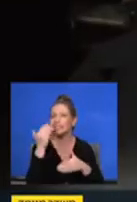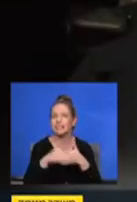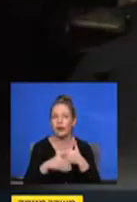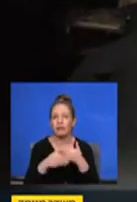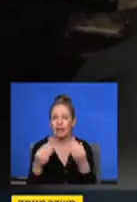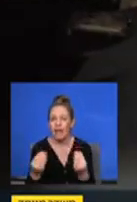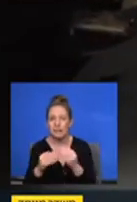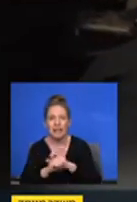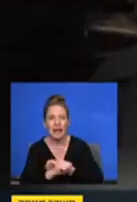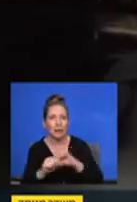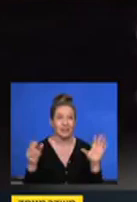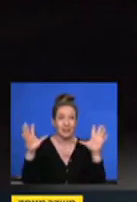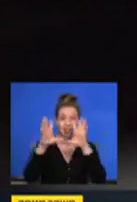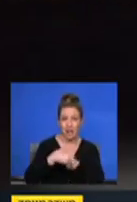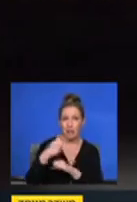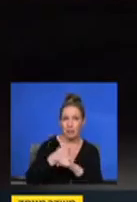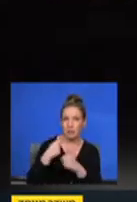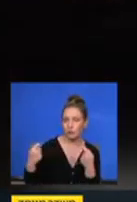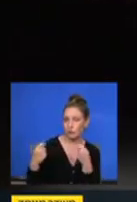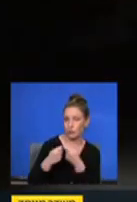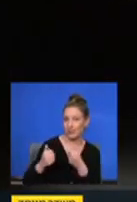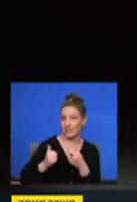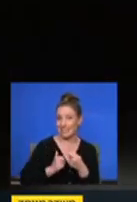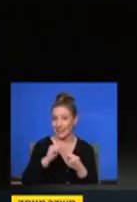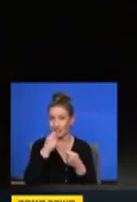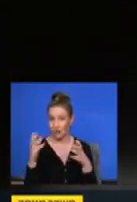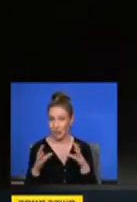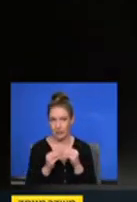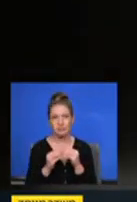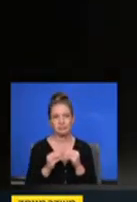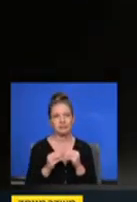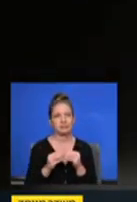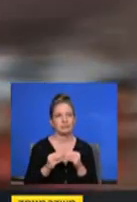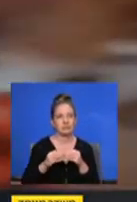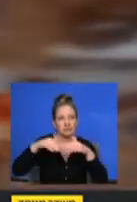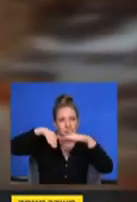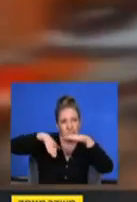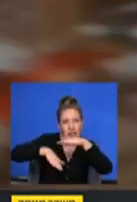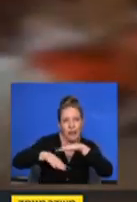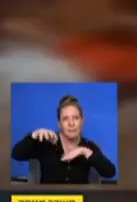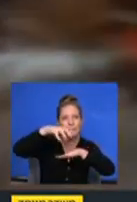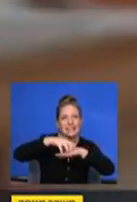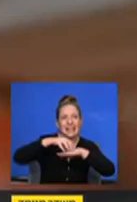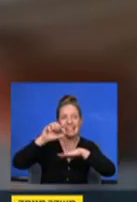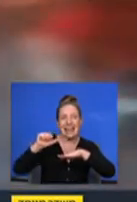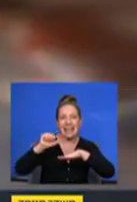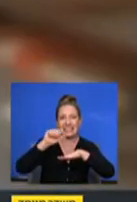הלילה, בפעילות משותפת לצהל, הותקף התוואי התת-קרקעי במסגד אל אנסרי שבג'נין על ידי מסוק